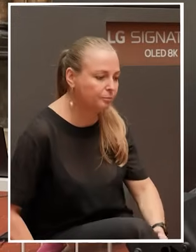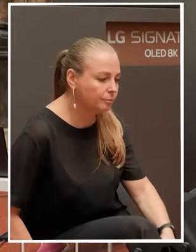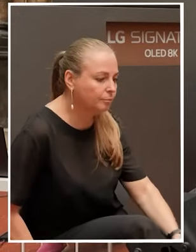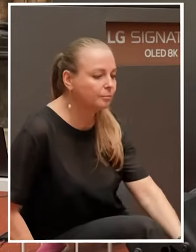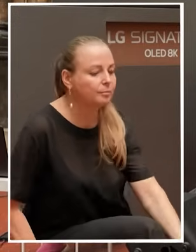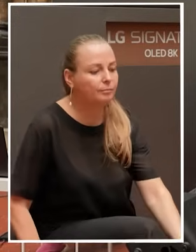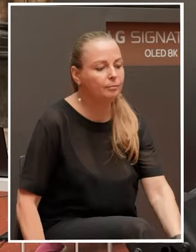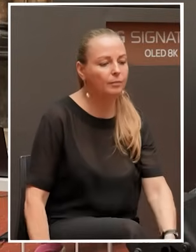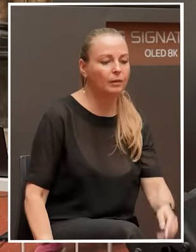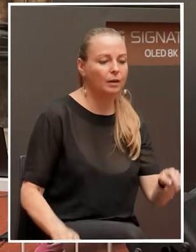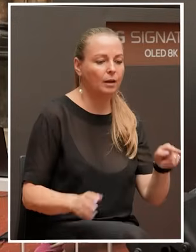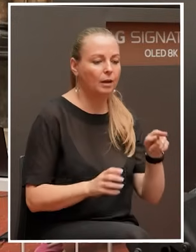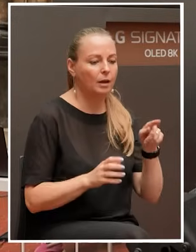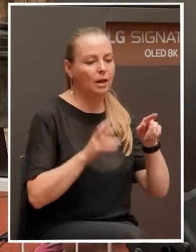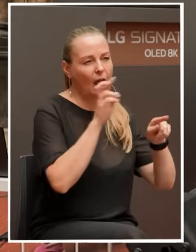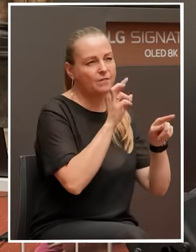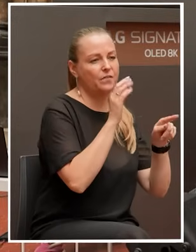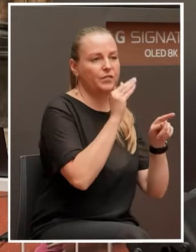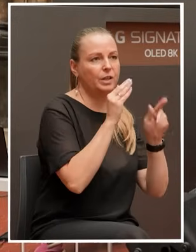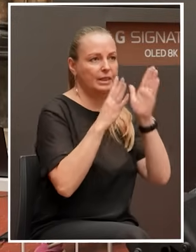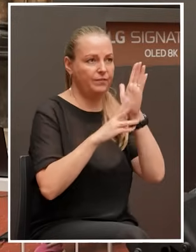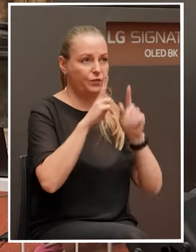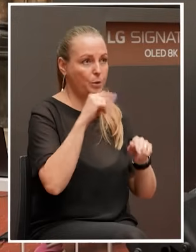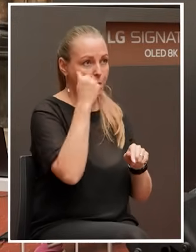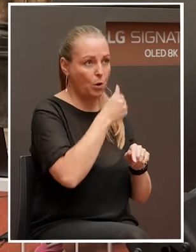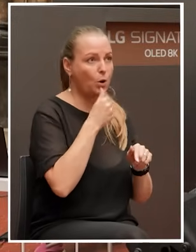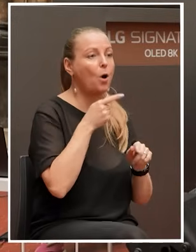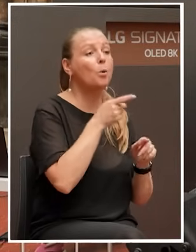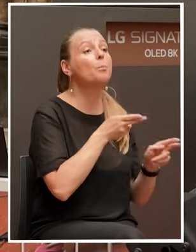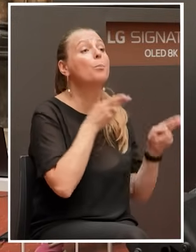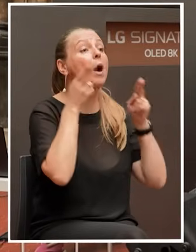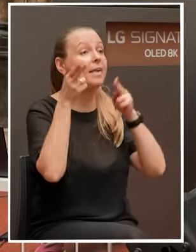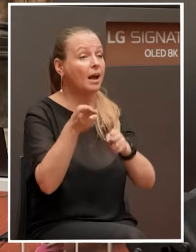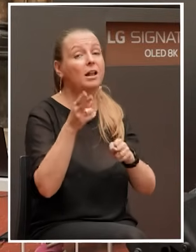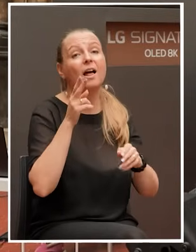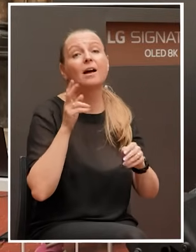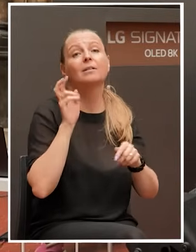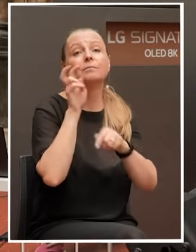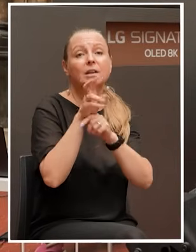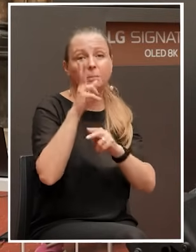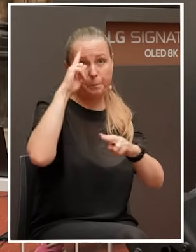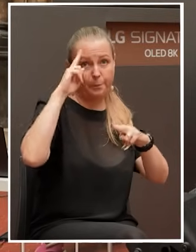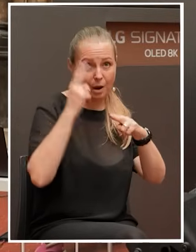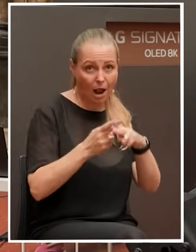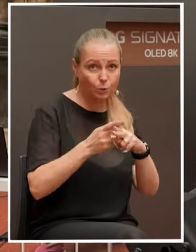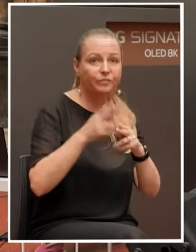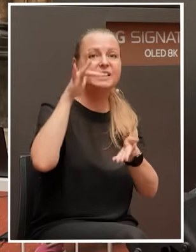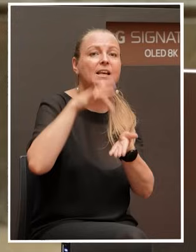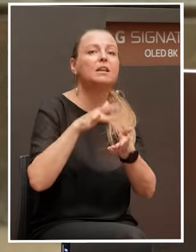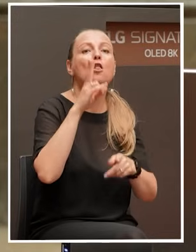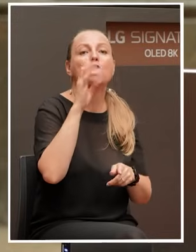В позднем январе или раннем феврале 1992 года он проехал навестить брата в нормандский город Руан, в центр